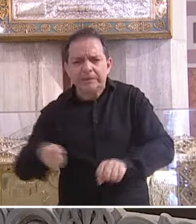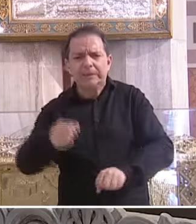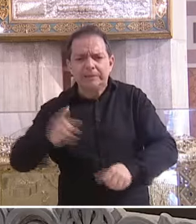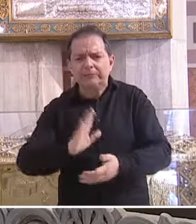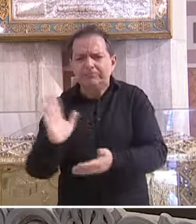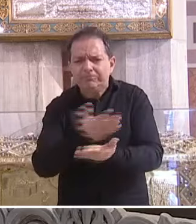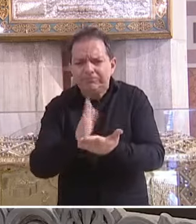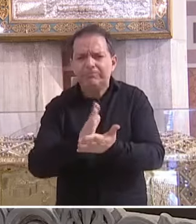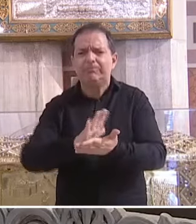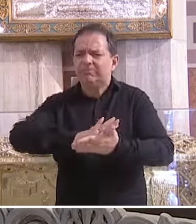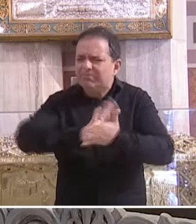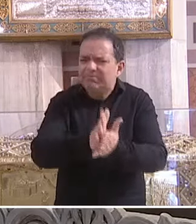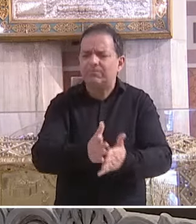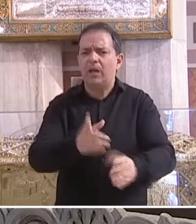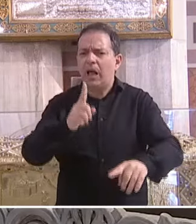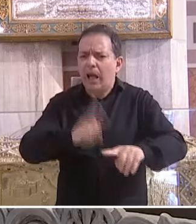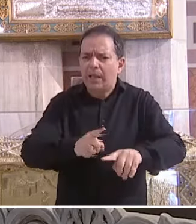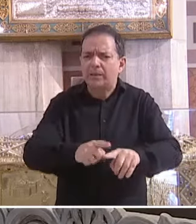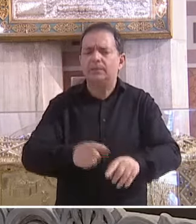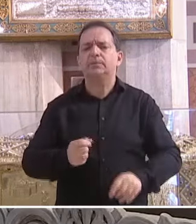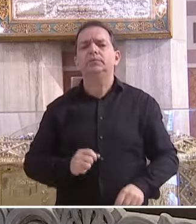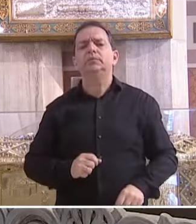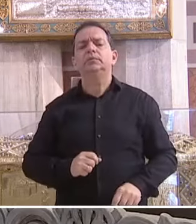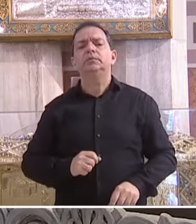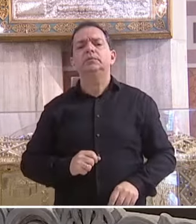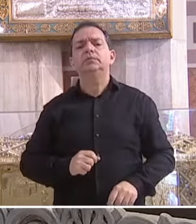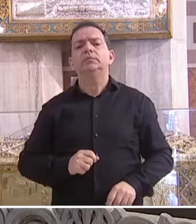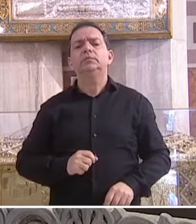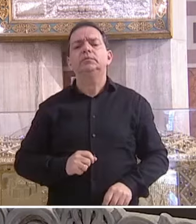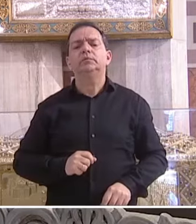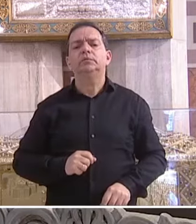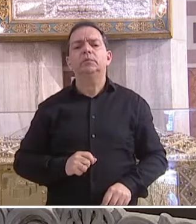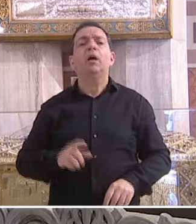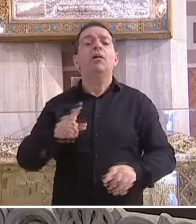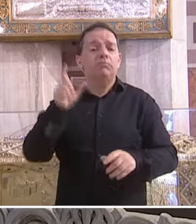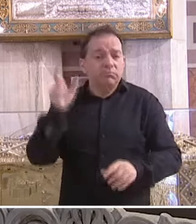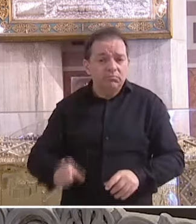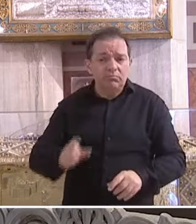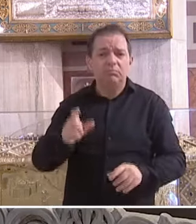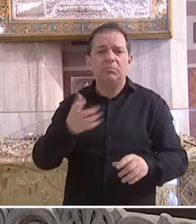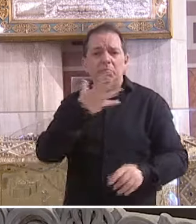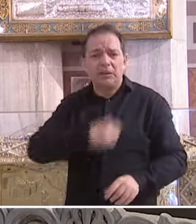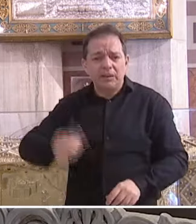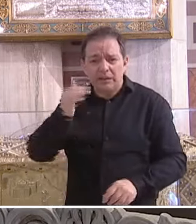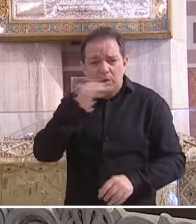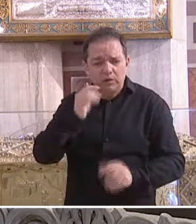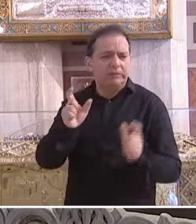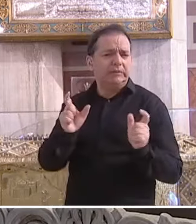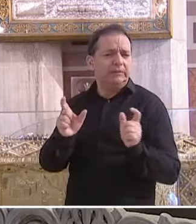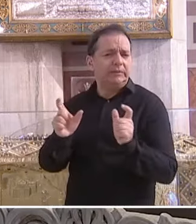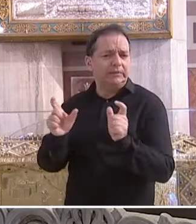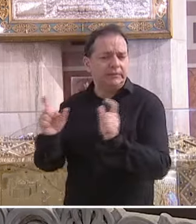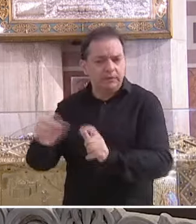Εδώ ας υπογραμμίσουμε ότι μεταξύ άλλων 2 αιματηρά